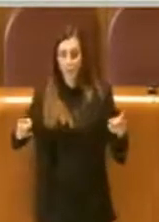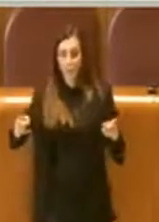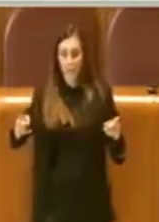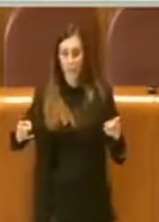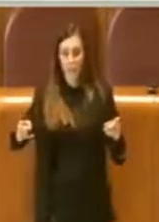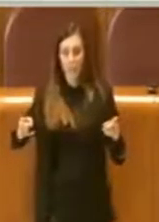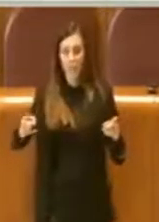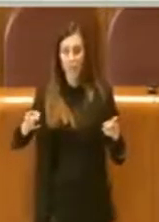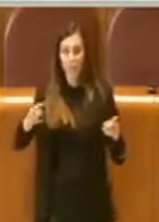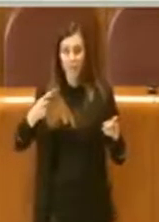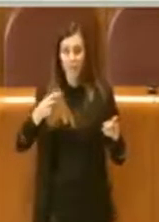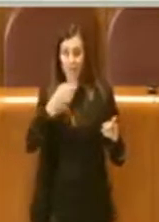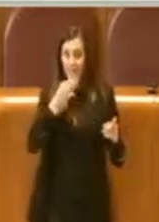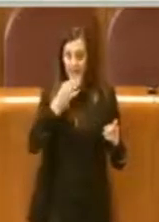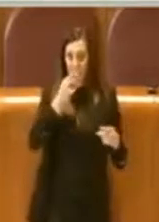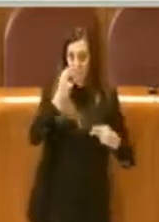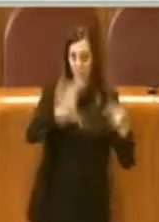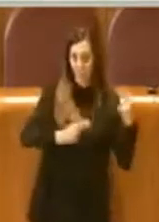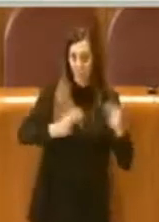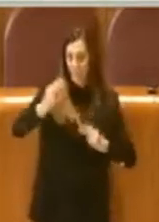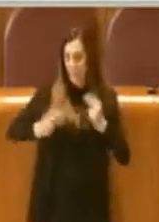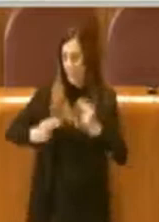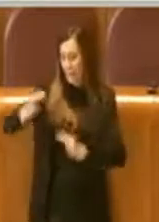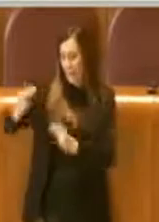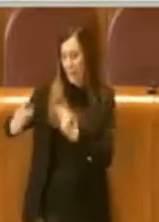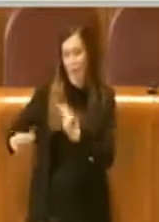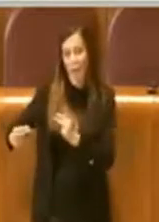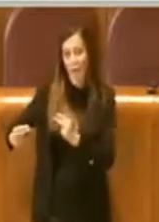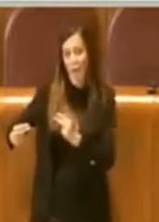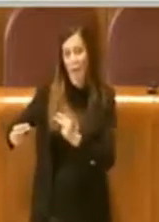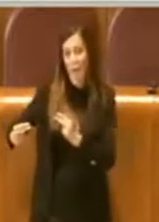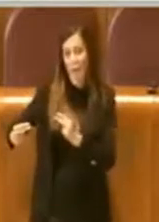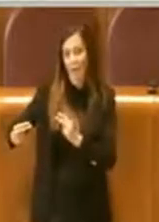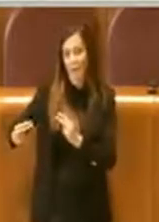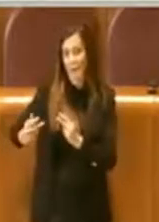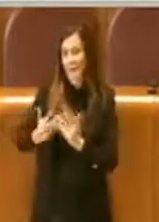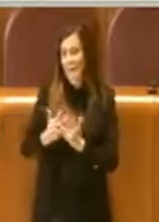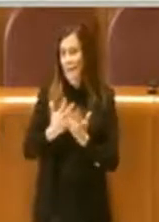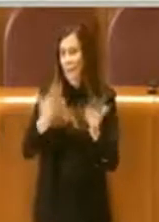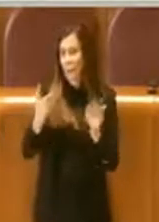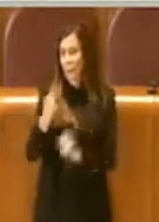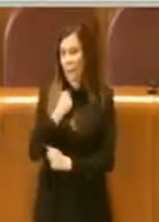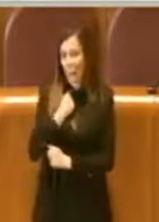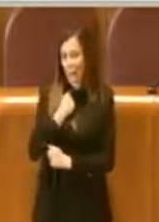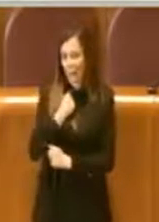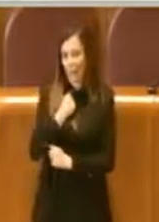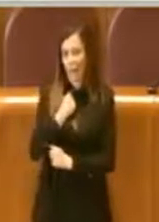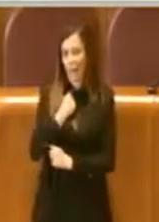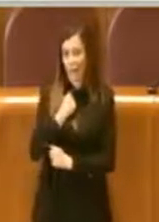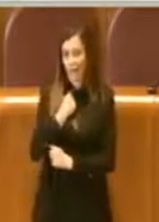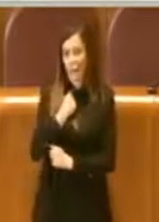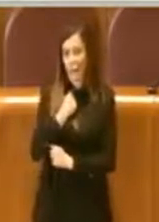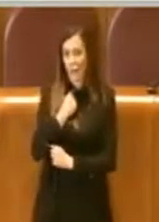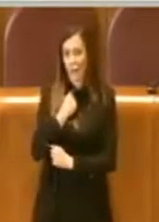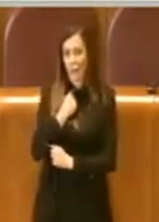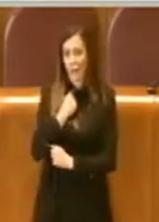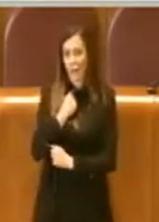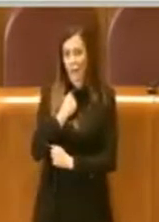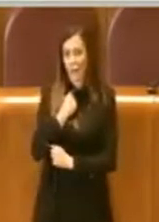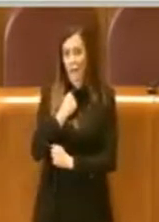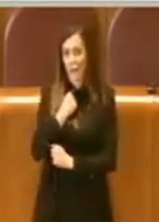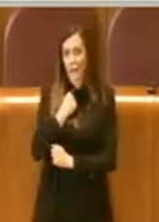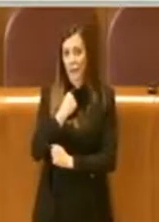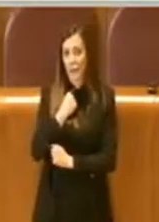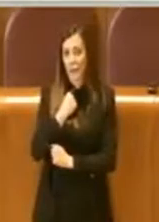tre esercizi di bilancio con grandi e gravi perdite, in cui